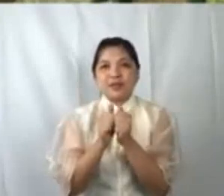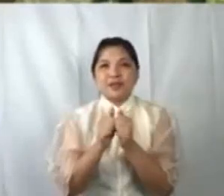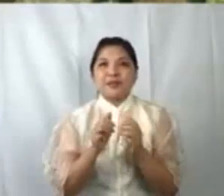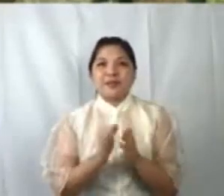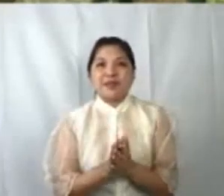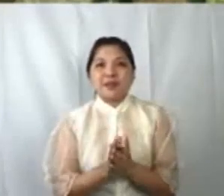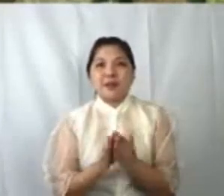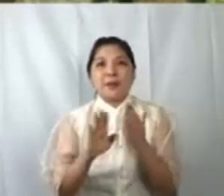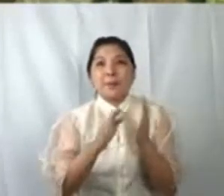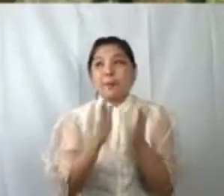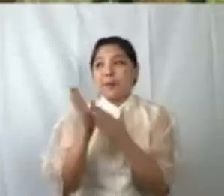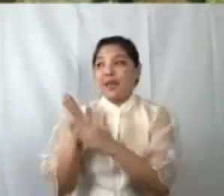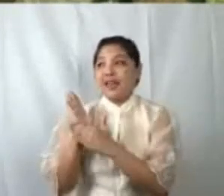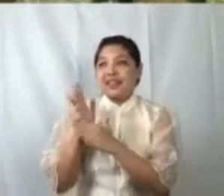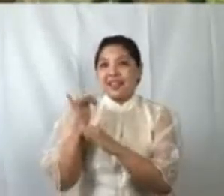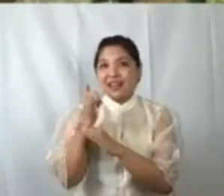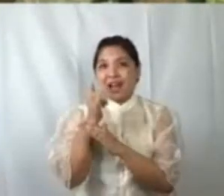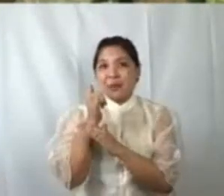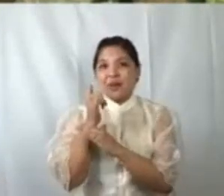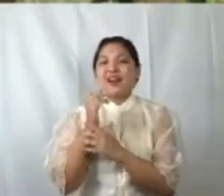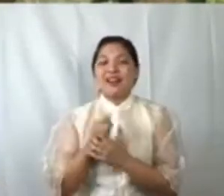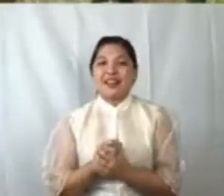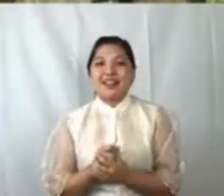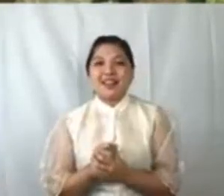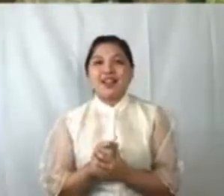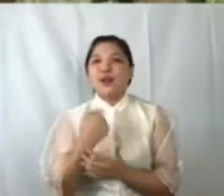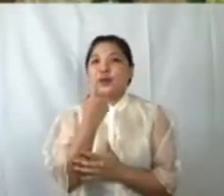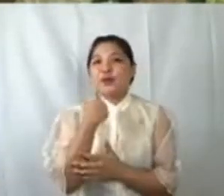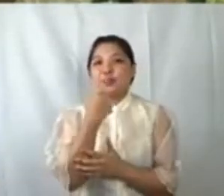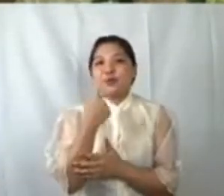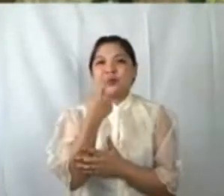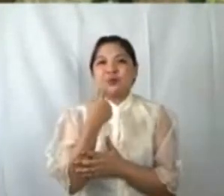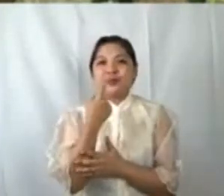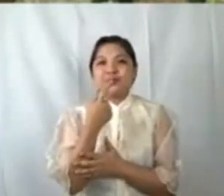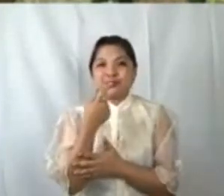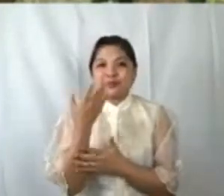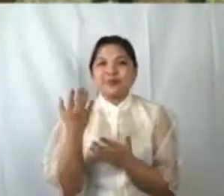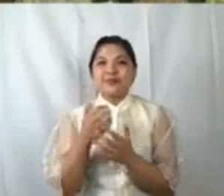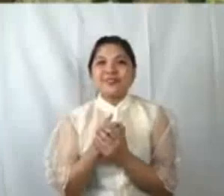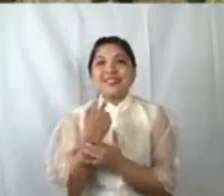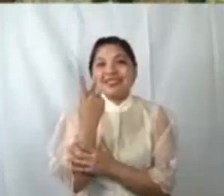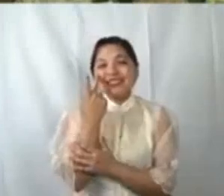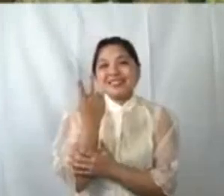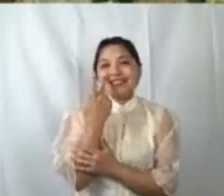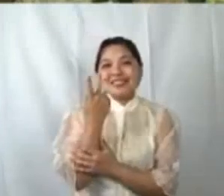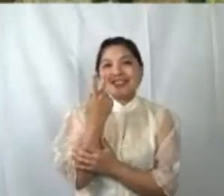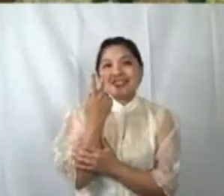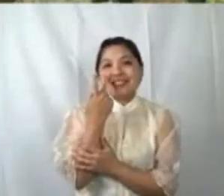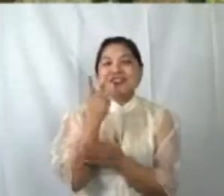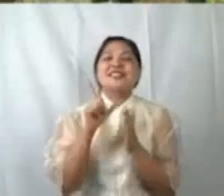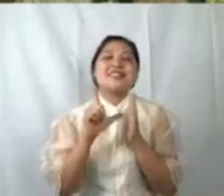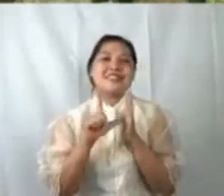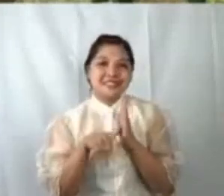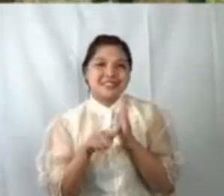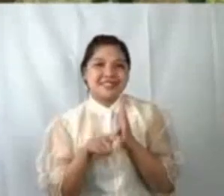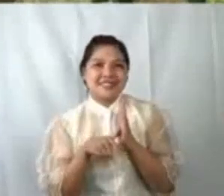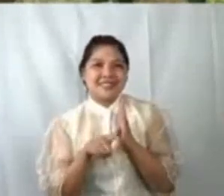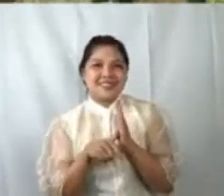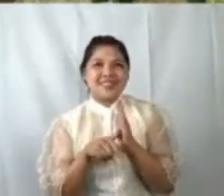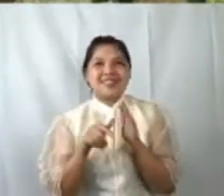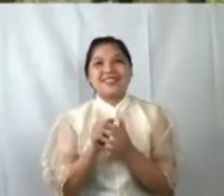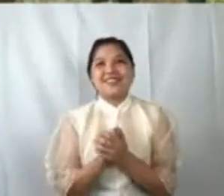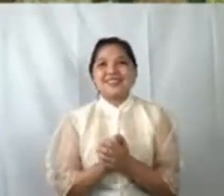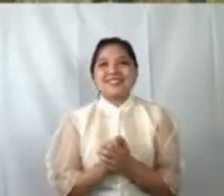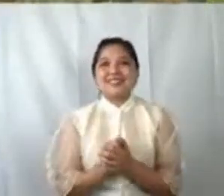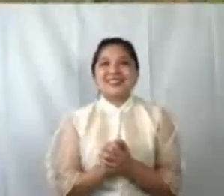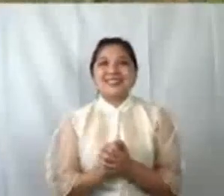ng tabing at lente ng kamera. Kung sino-sino sila, matutunghayan po natin yan mamaya, mga